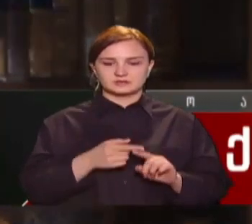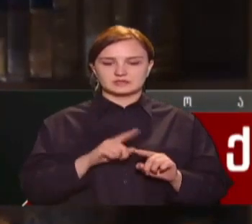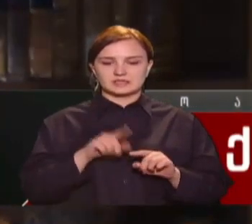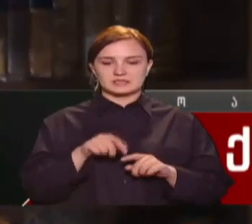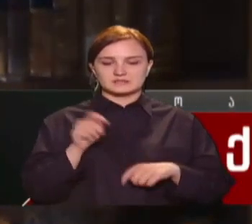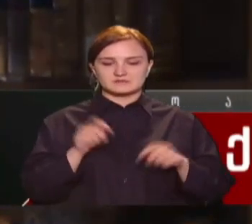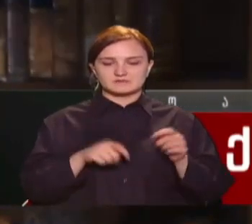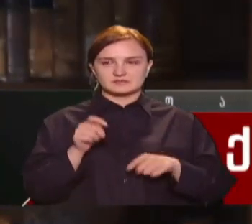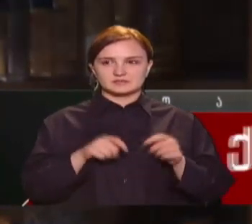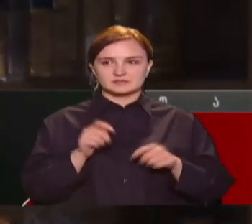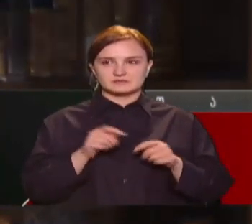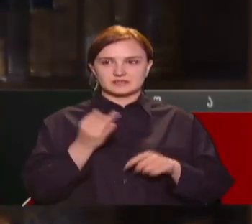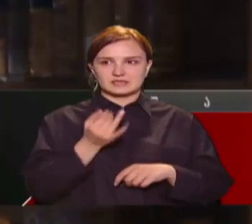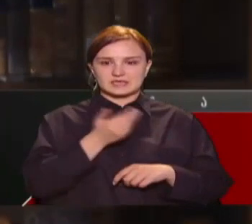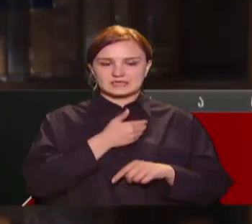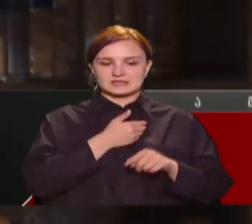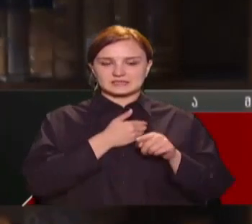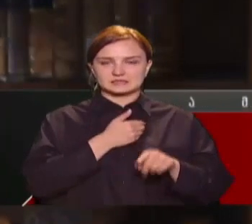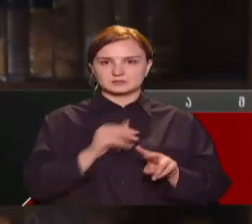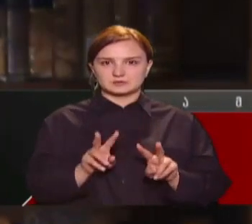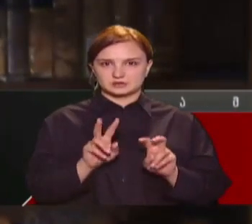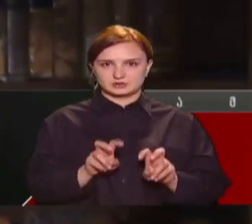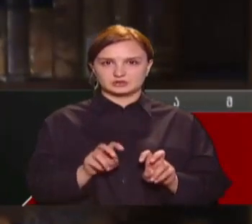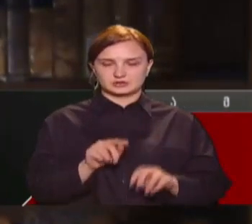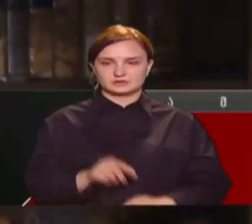ფესტივალი დაინტერესება ნიშნავს აი ამ